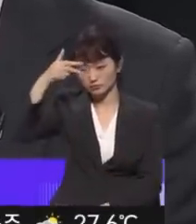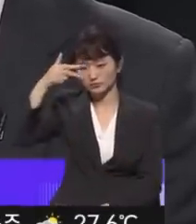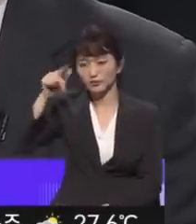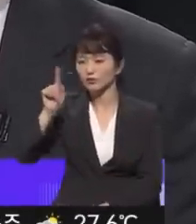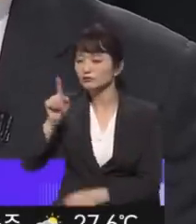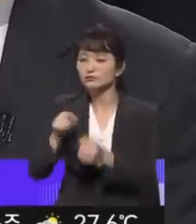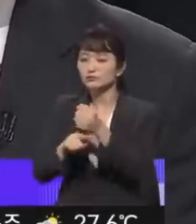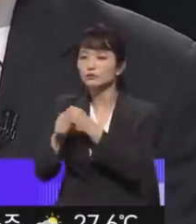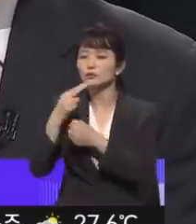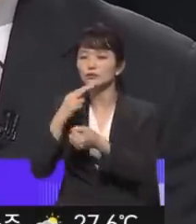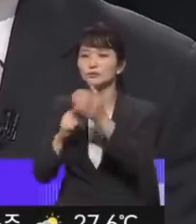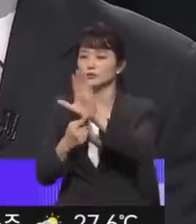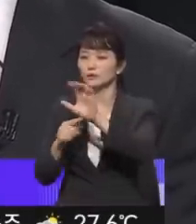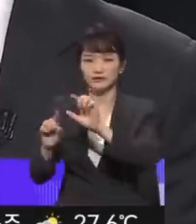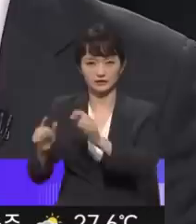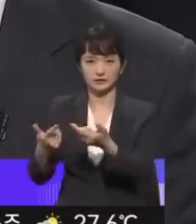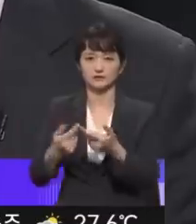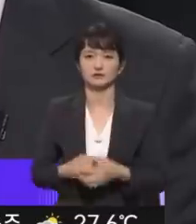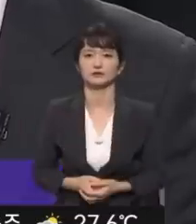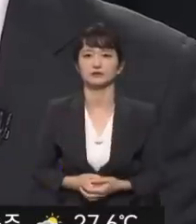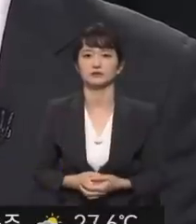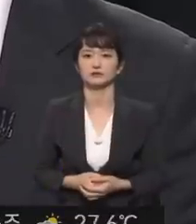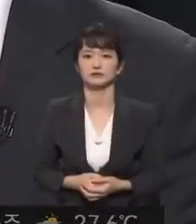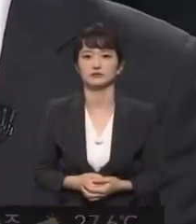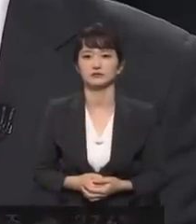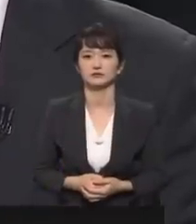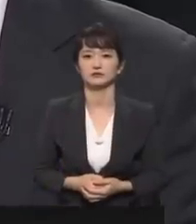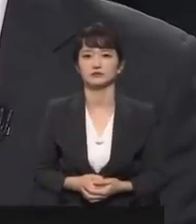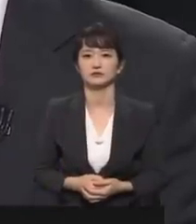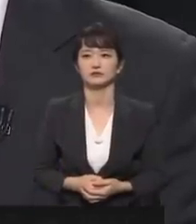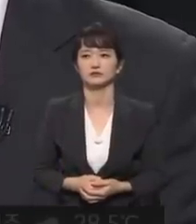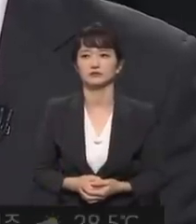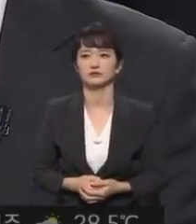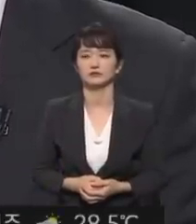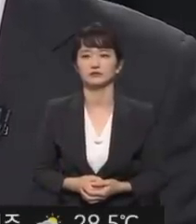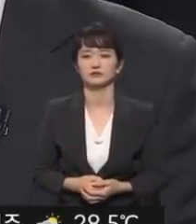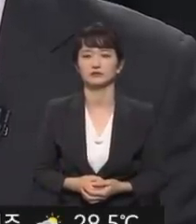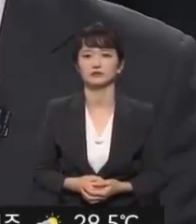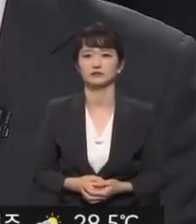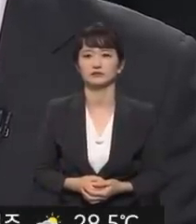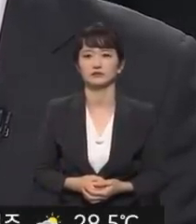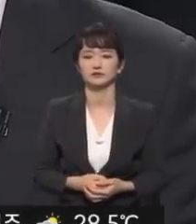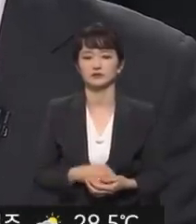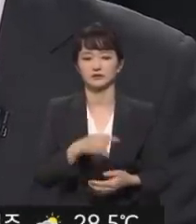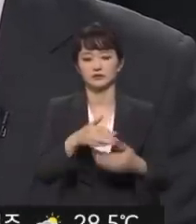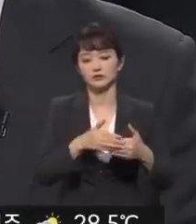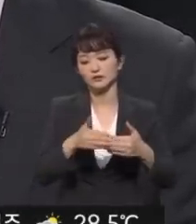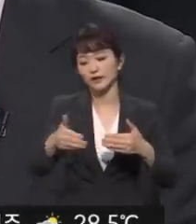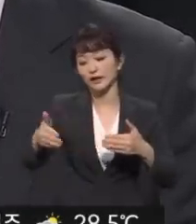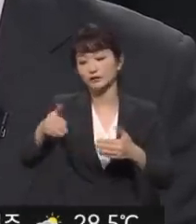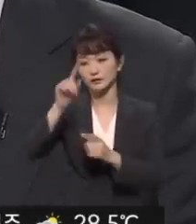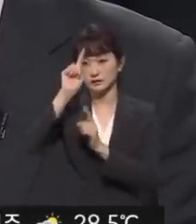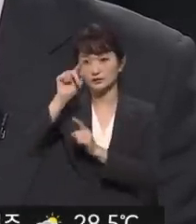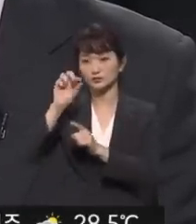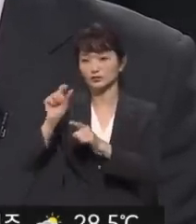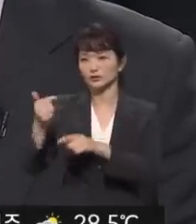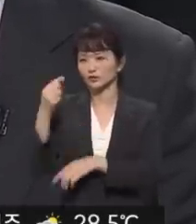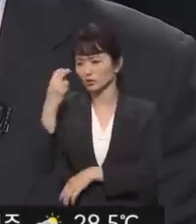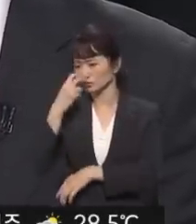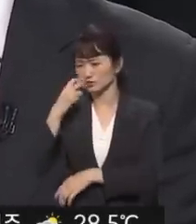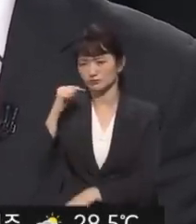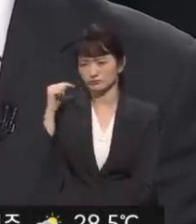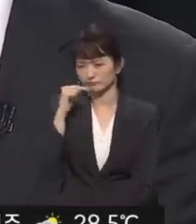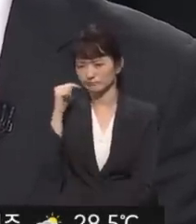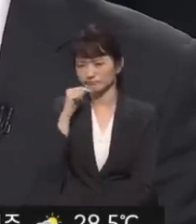것이라 생각하고요 그리고 나서 조금 전에 말씀드렸던 일 년에 인사들이 지어 치에 지면서 이준석 대표는 수사에 강도 올라가는 등